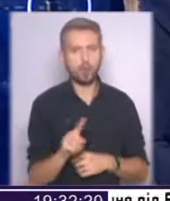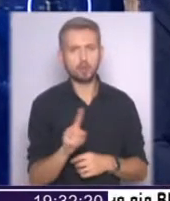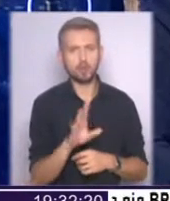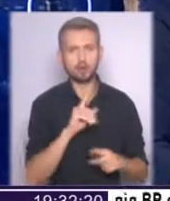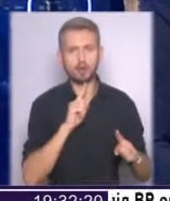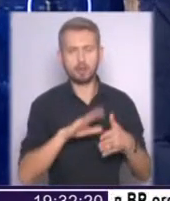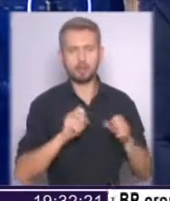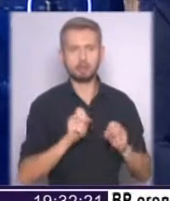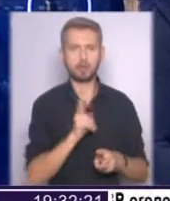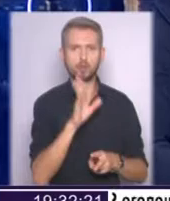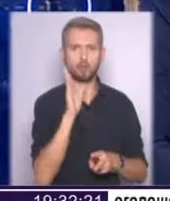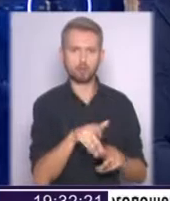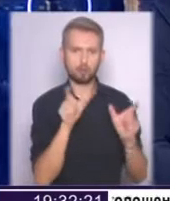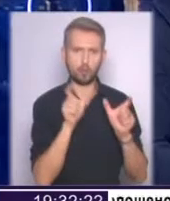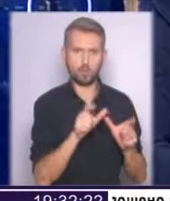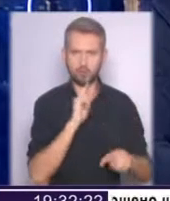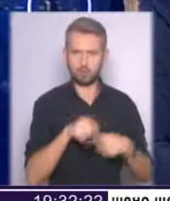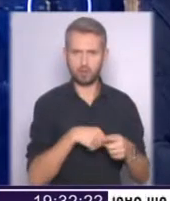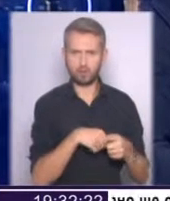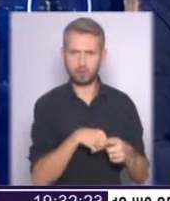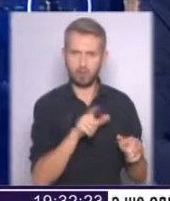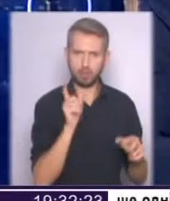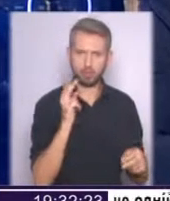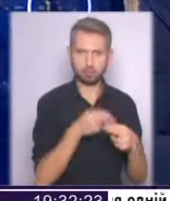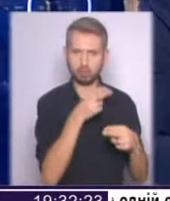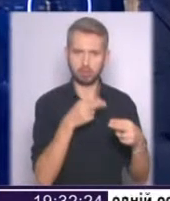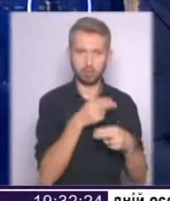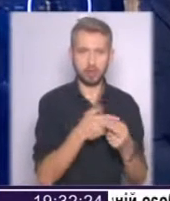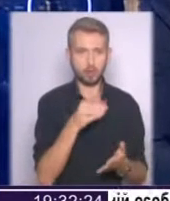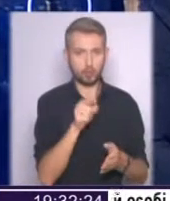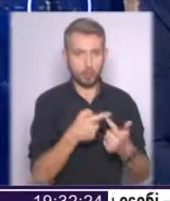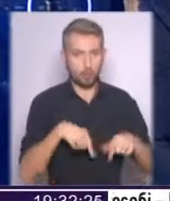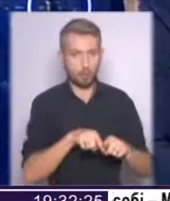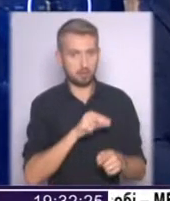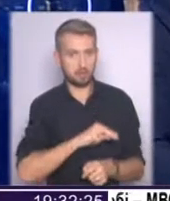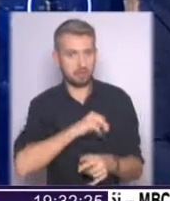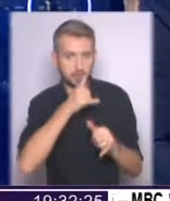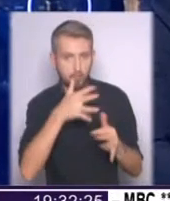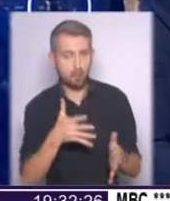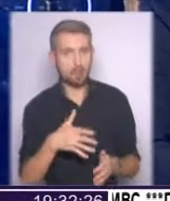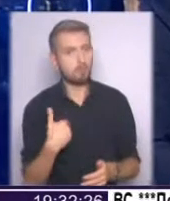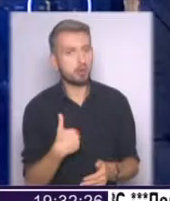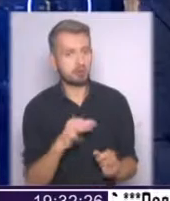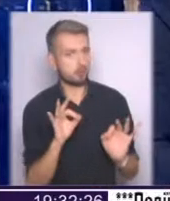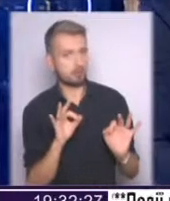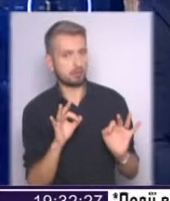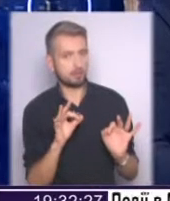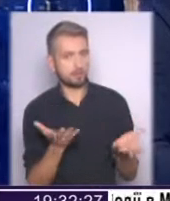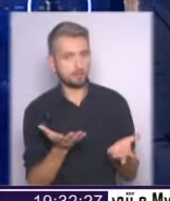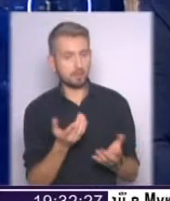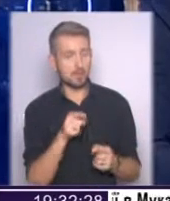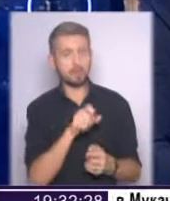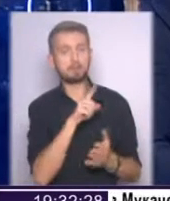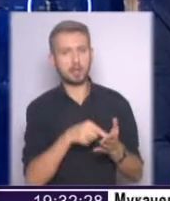Раді безпеки хтось буде блокувати постійно рішення, ну, вибачте, якщо цей орган буде непрацездатний, яка його тоді ефективність? Тому, власне, над цим